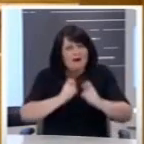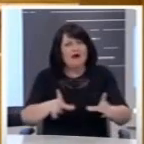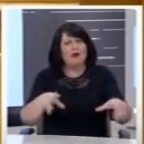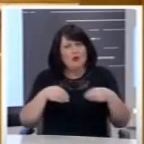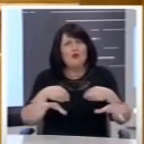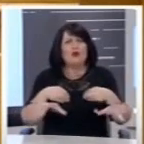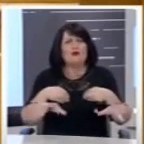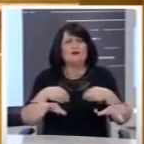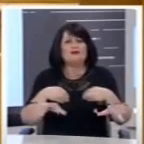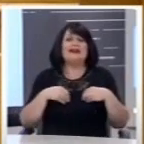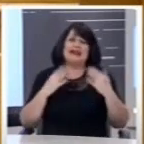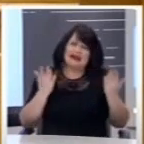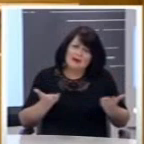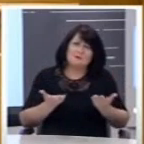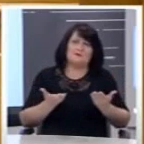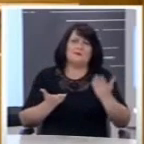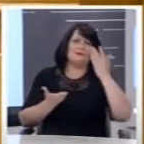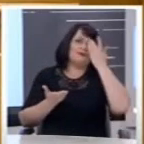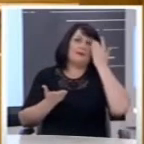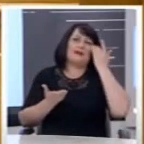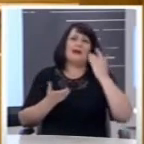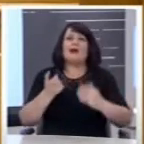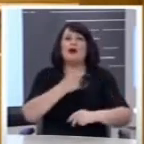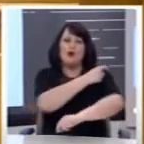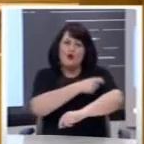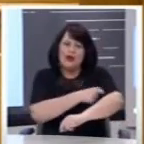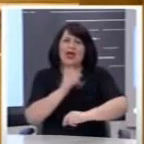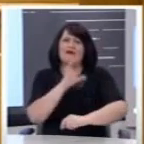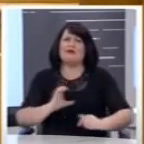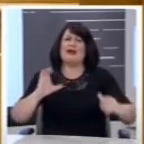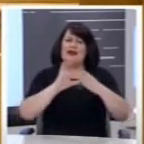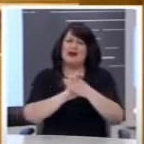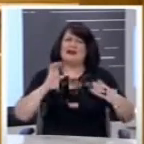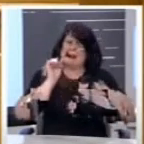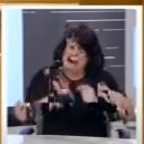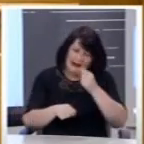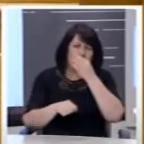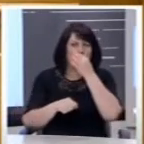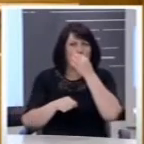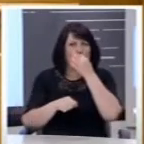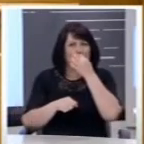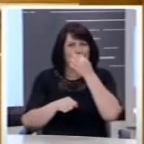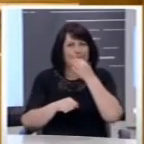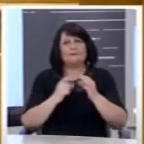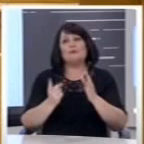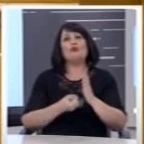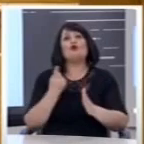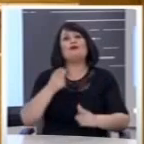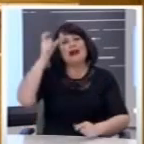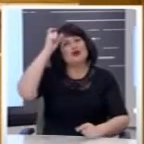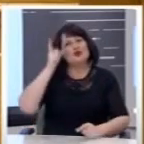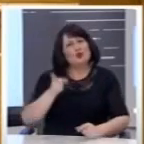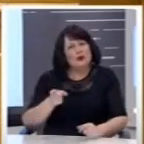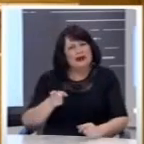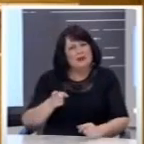υιοθετήσουν. Ακόμα και ο ΙΕ και η Ευρωπαϊκή Ένωση τις υποστηρίξανε. Και είναι η πρώτη φορά που οι Τούρκοι